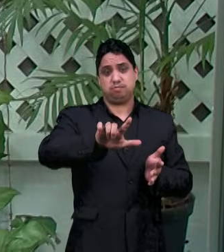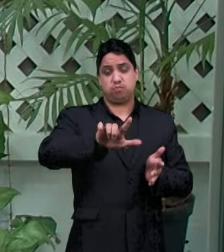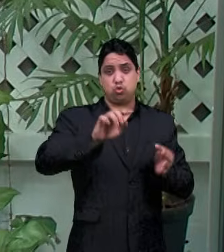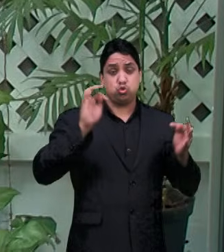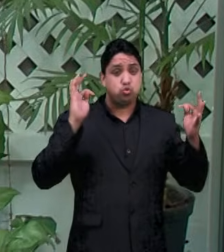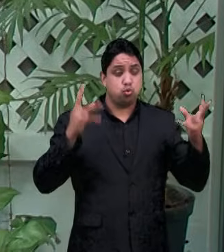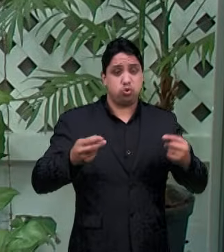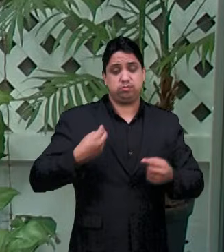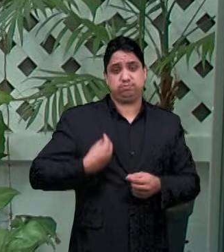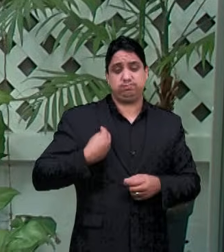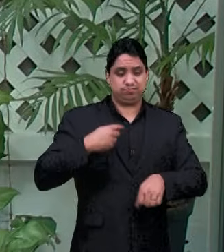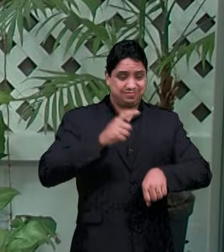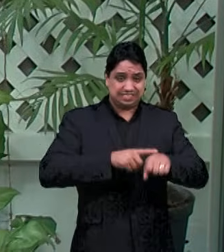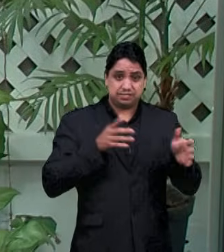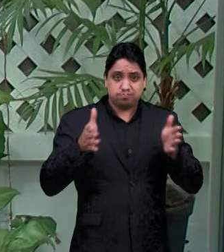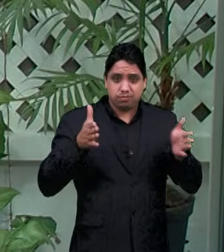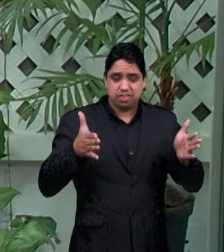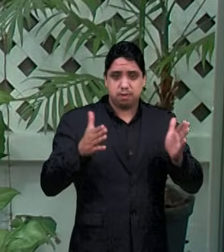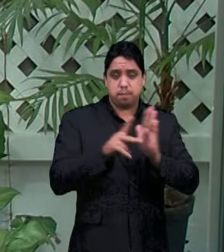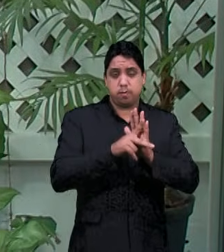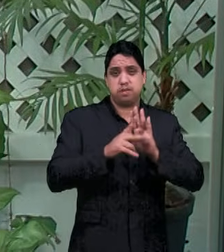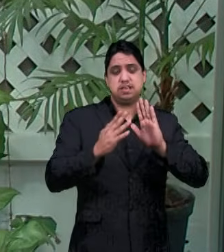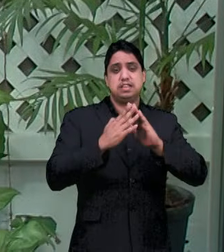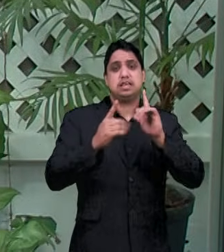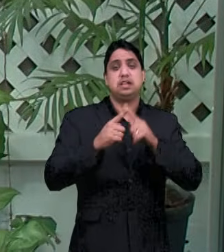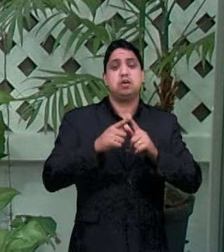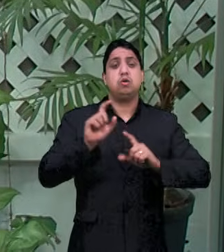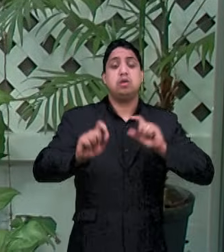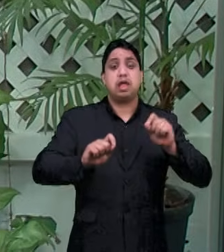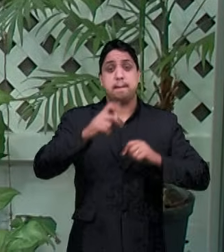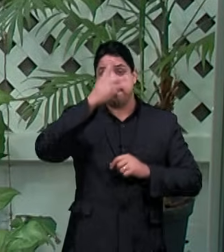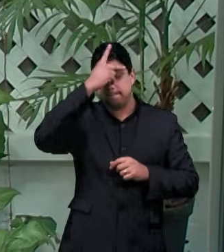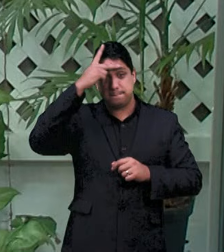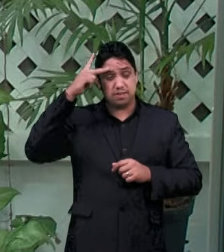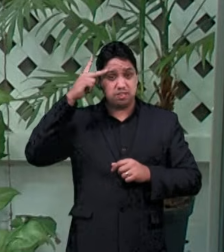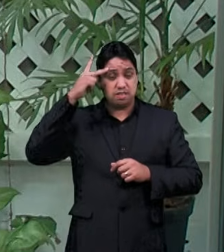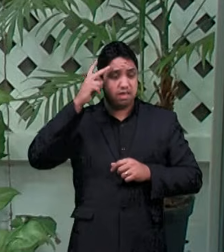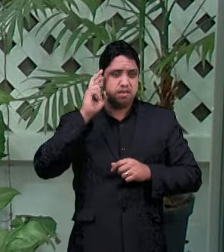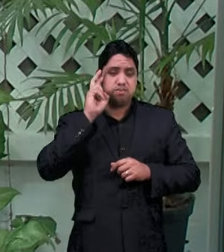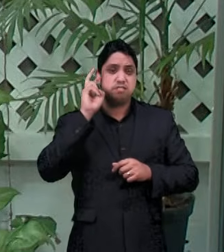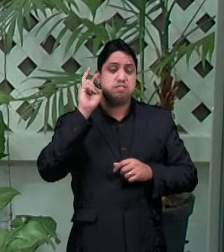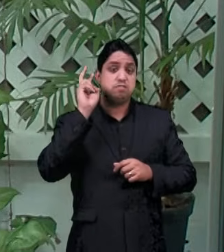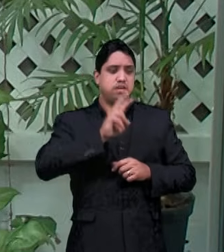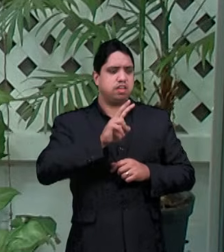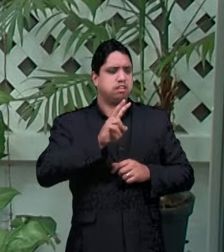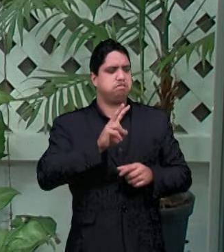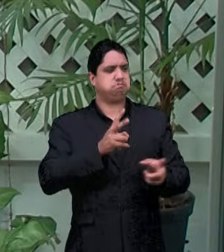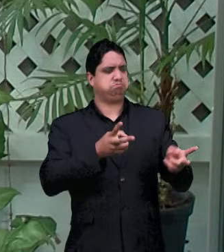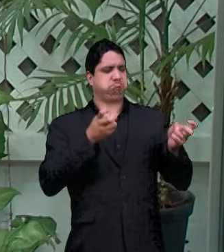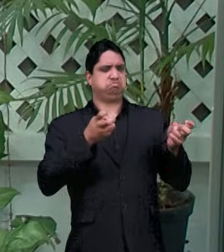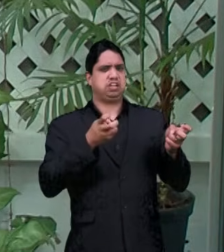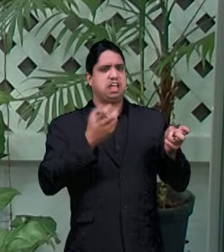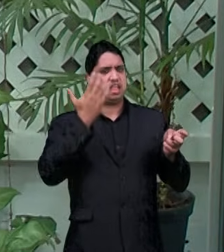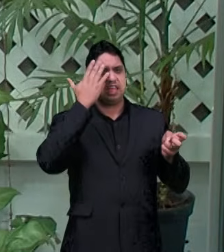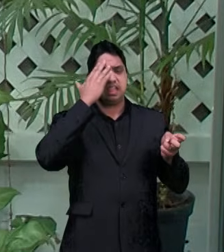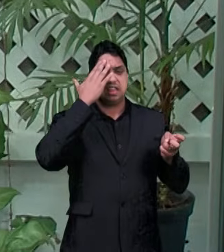de l'église sans que les personnes qui sont en train de voir et entendre